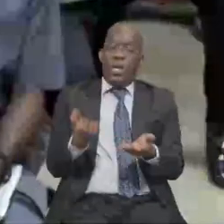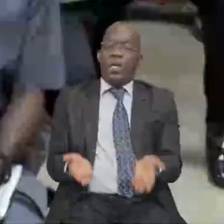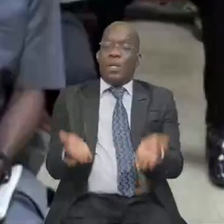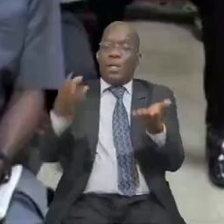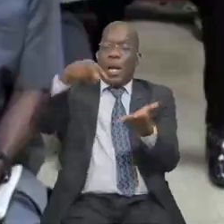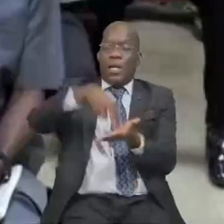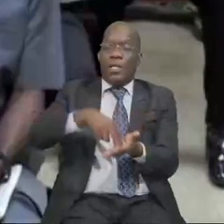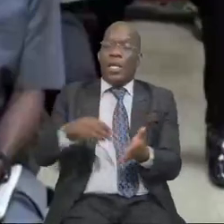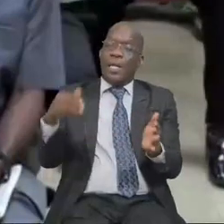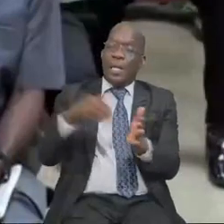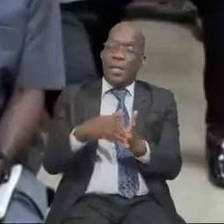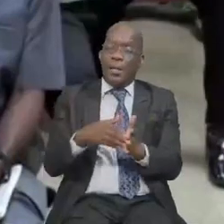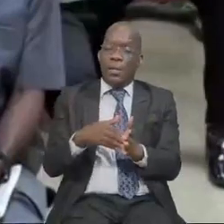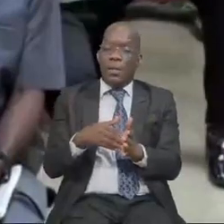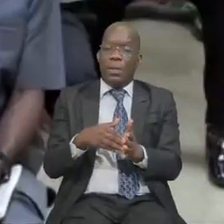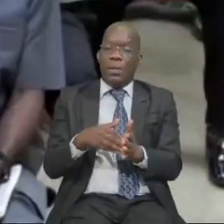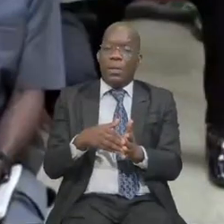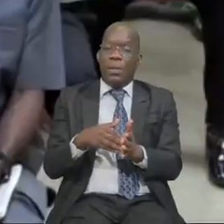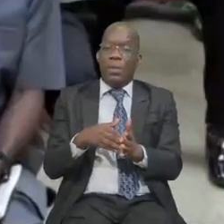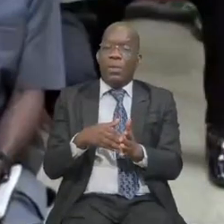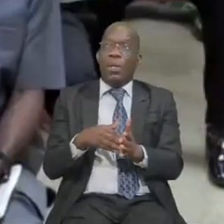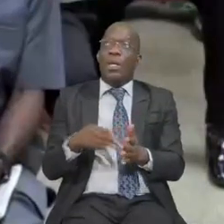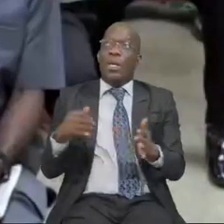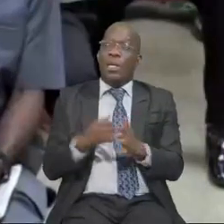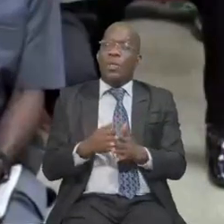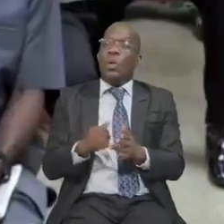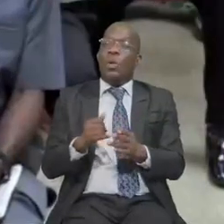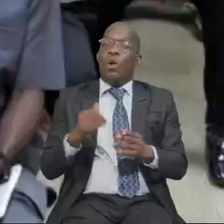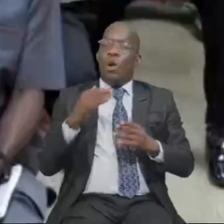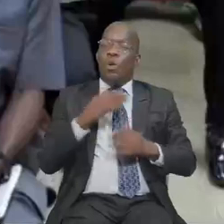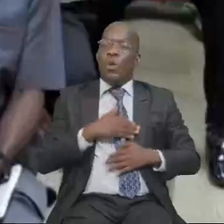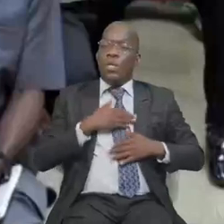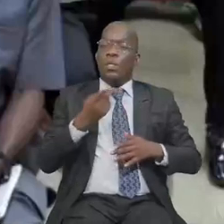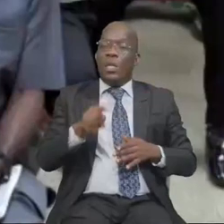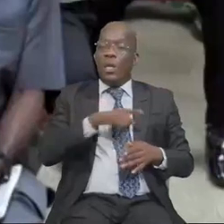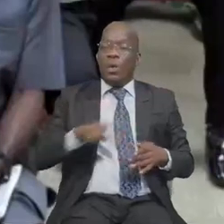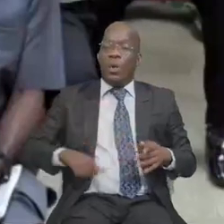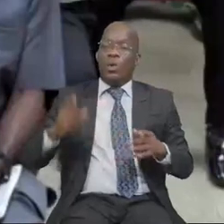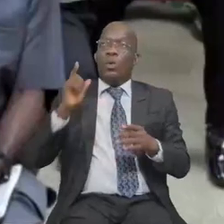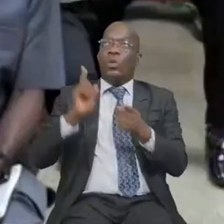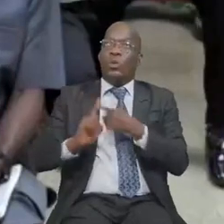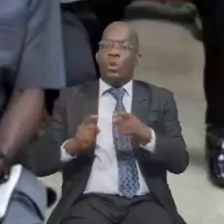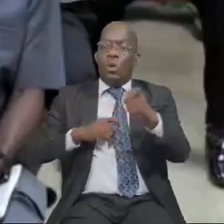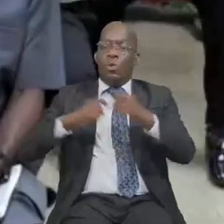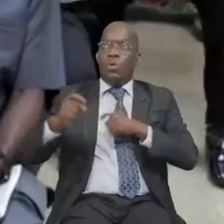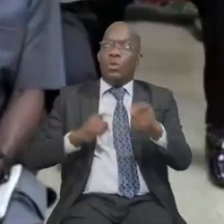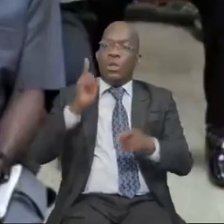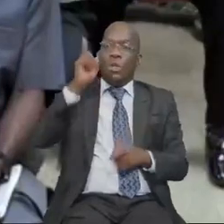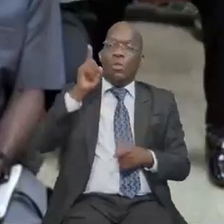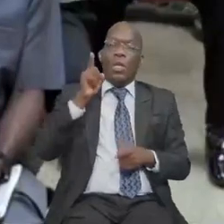il se lèvera encore, mais il a plu à l'Éternel de le briser par la souffrance.